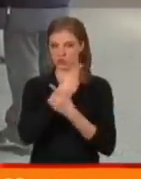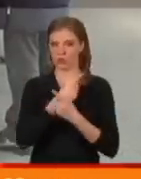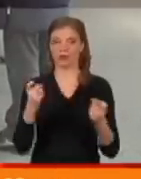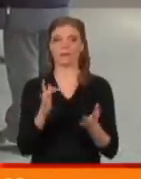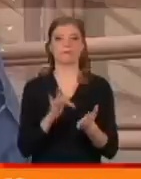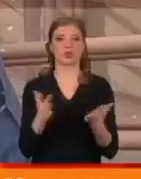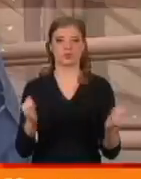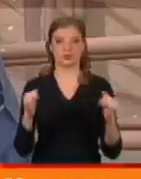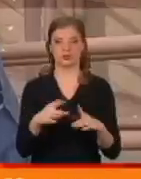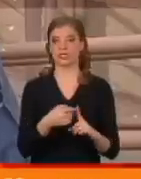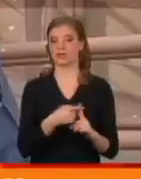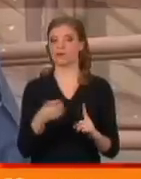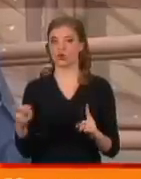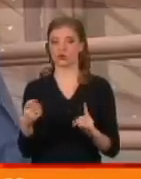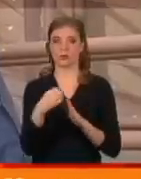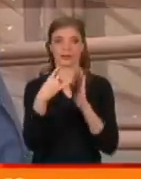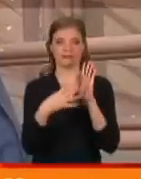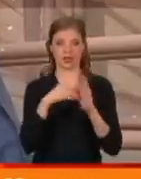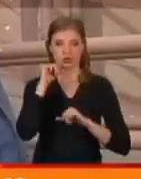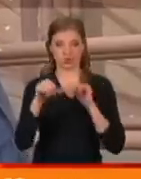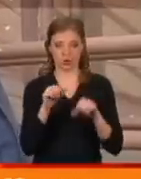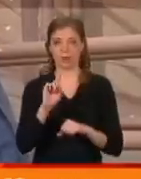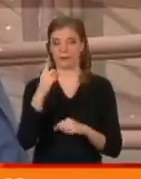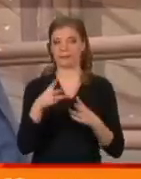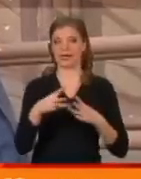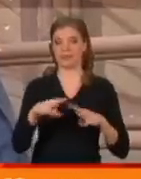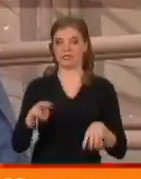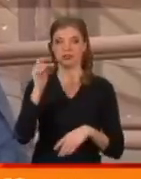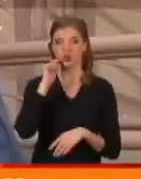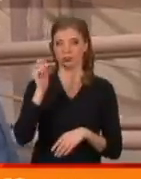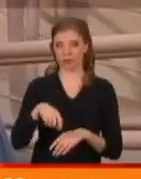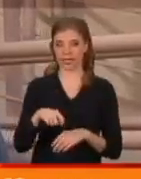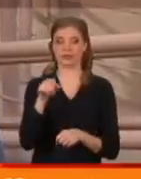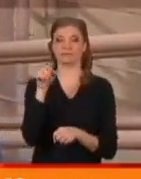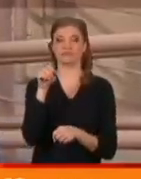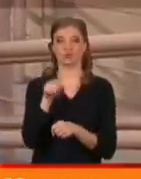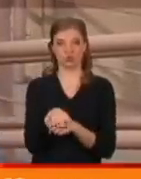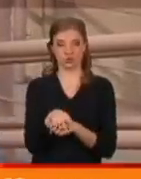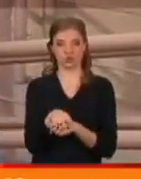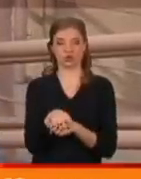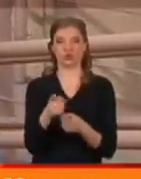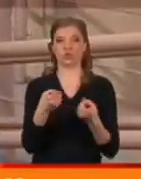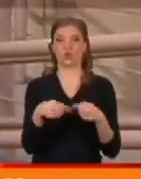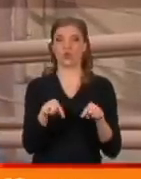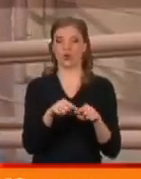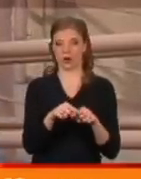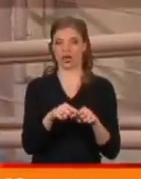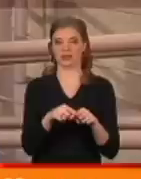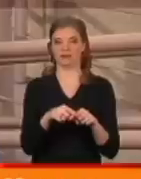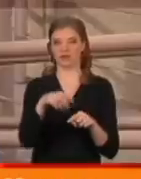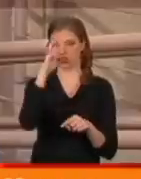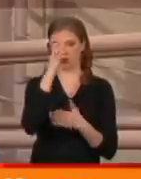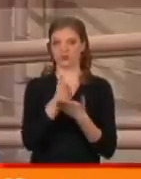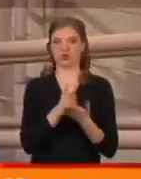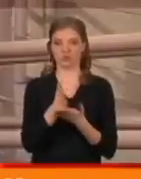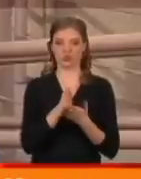мету зібрання. Протягом 2019 року прем'єр-міністром України доручено органам і підрозділам Державної